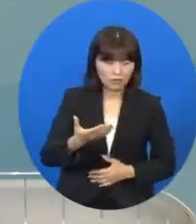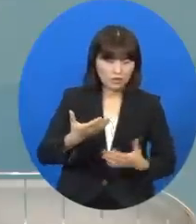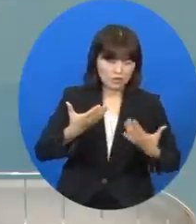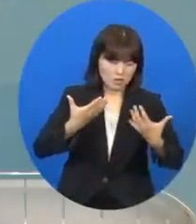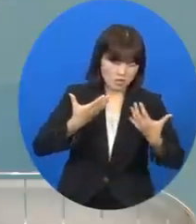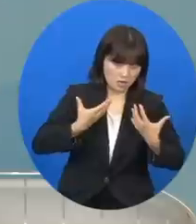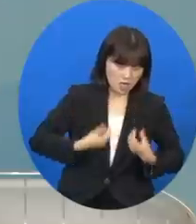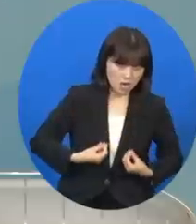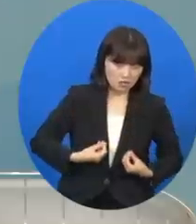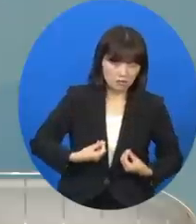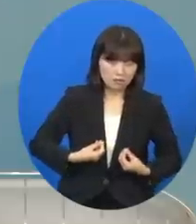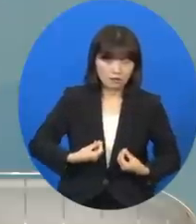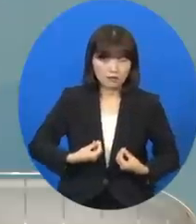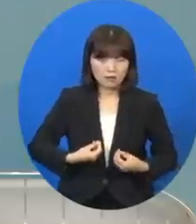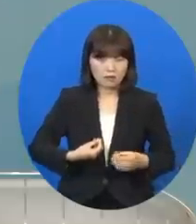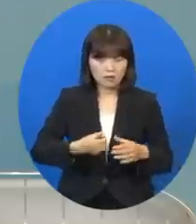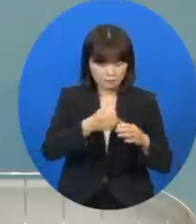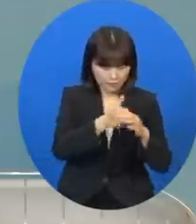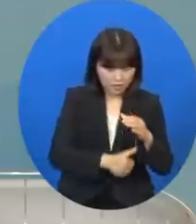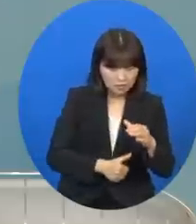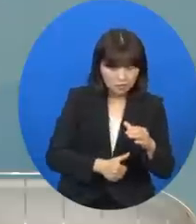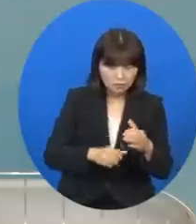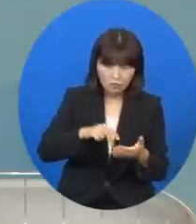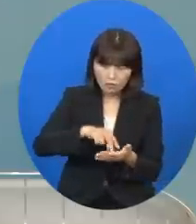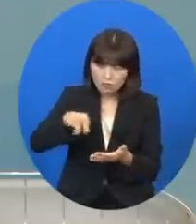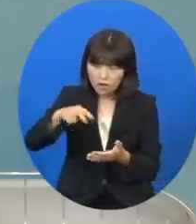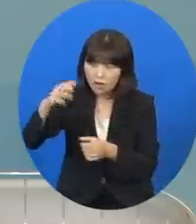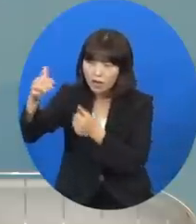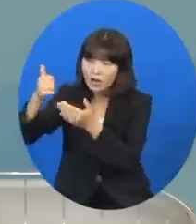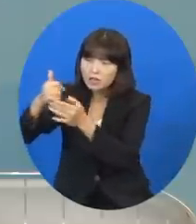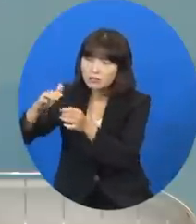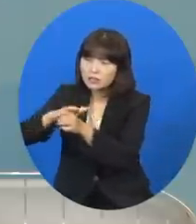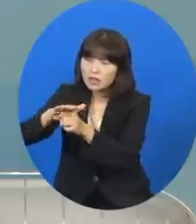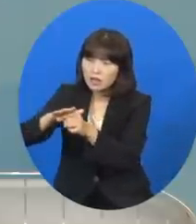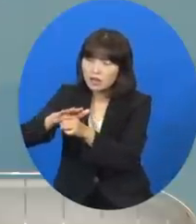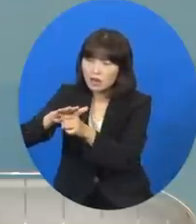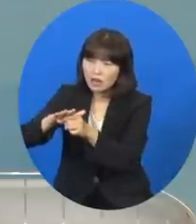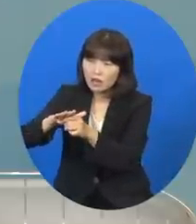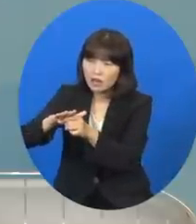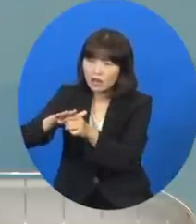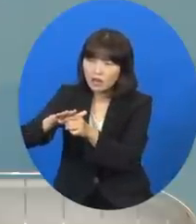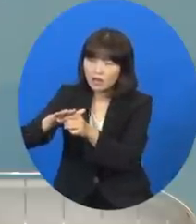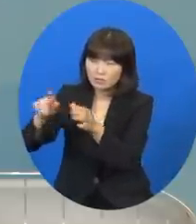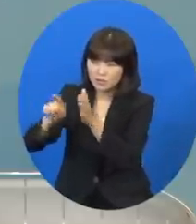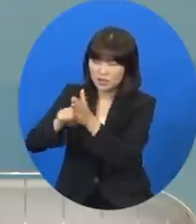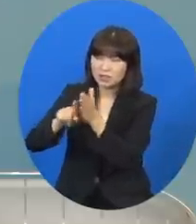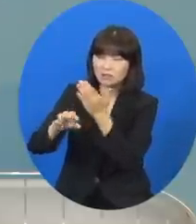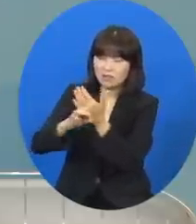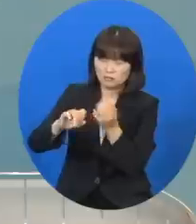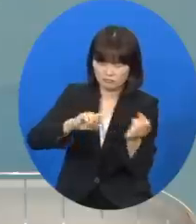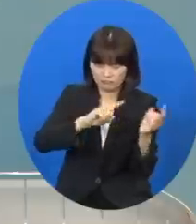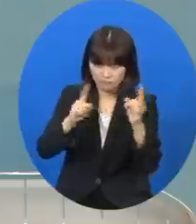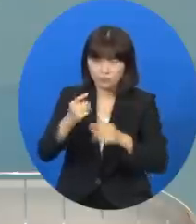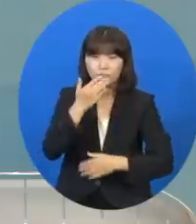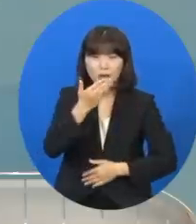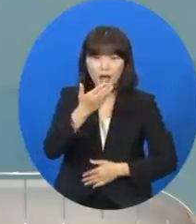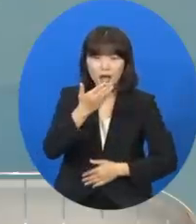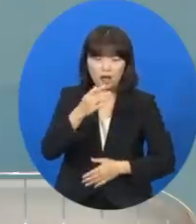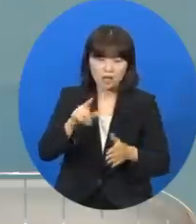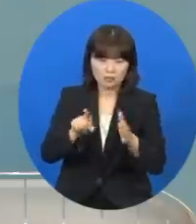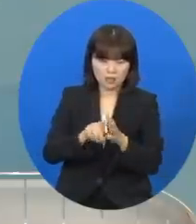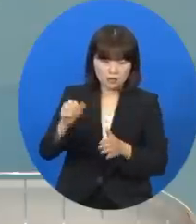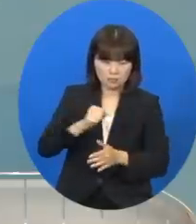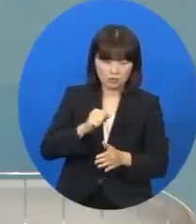그리고 방황에서 하나님의 사랑을 진짜 믿어질 때 일어나게 돼요. 그리고 믿음으로 나갈 수 있게